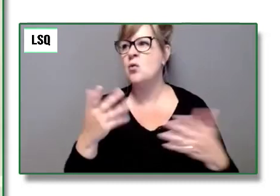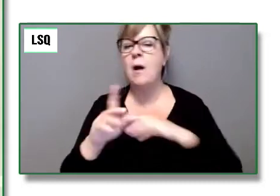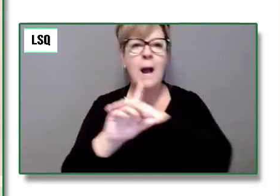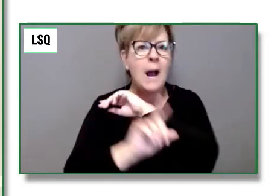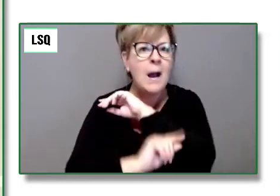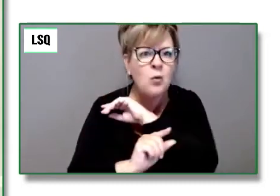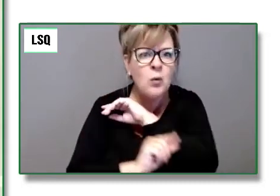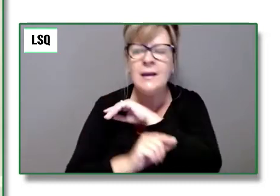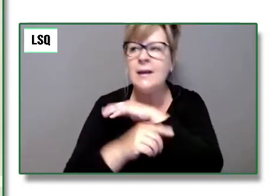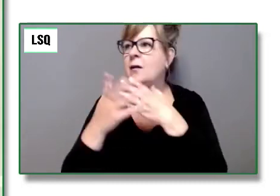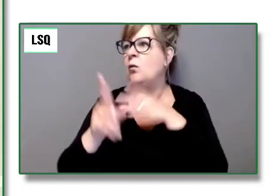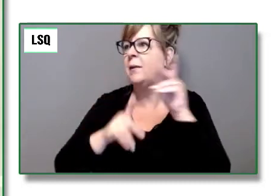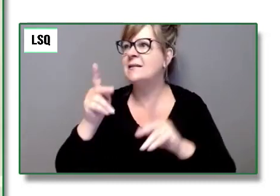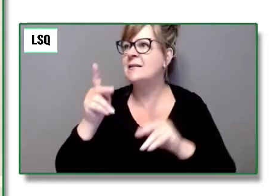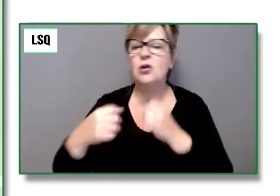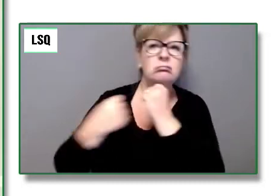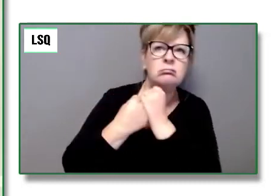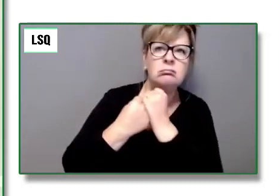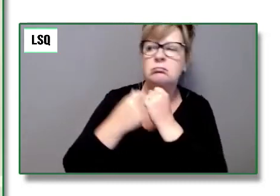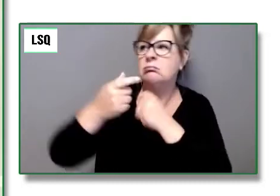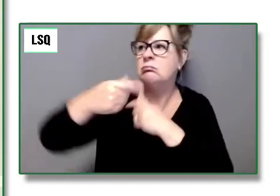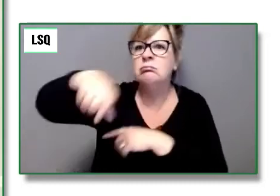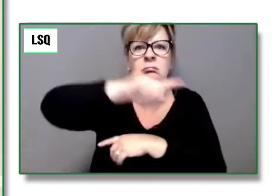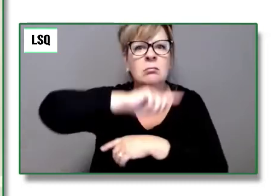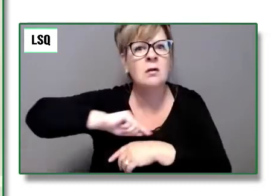bon, même de manière discrète,